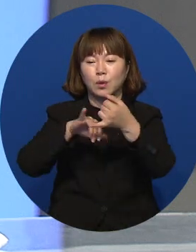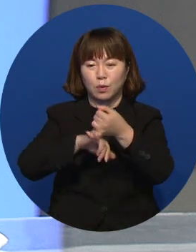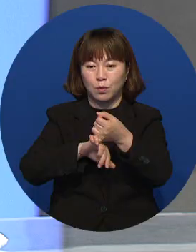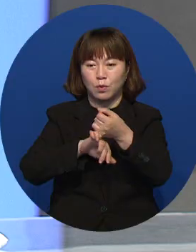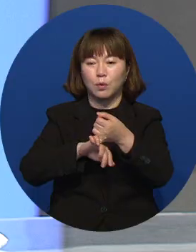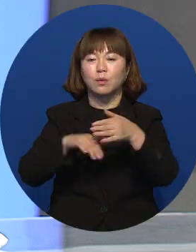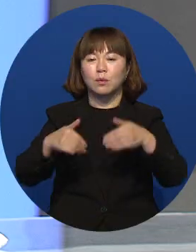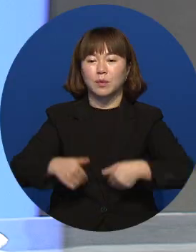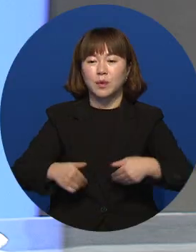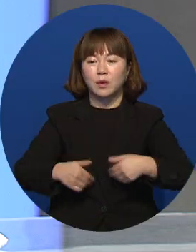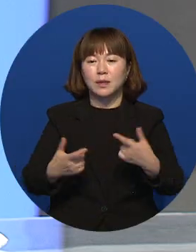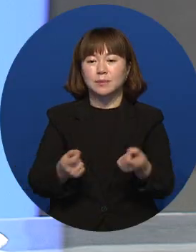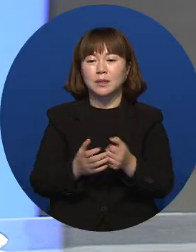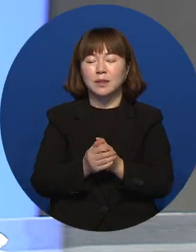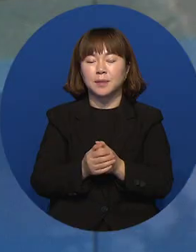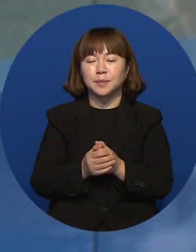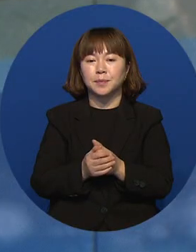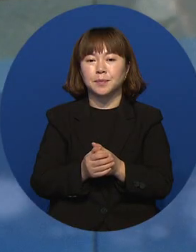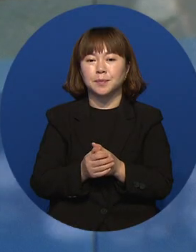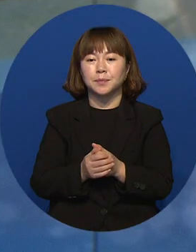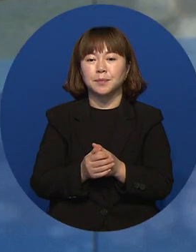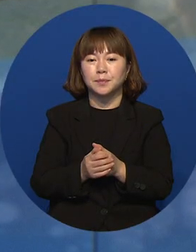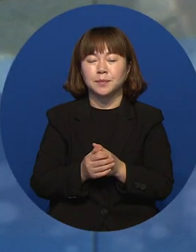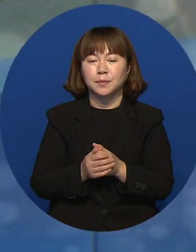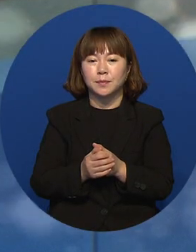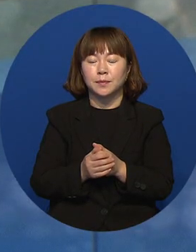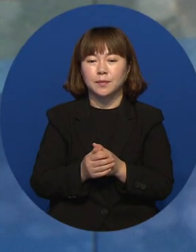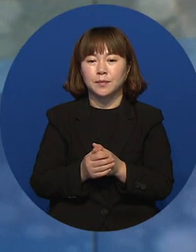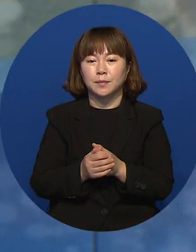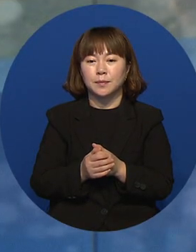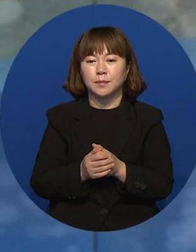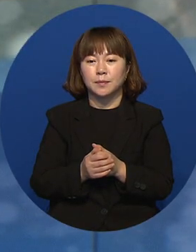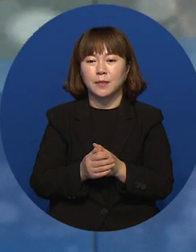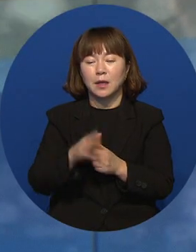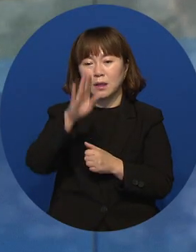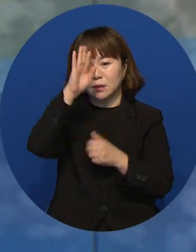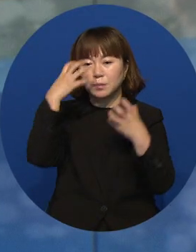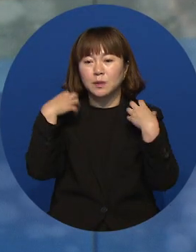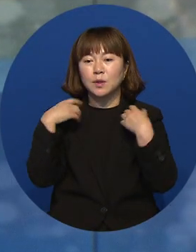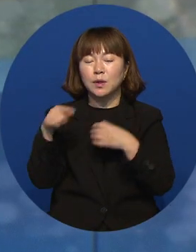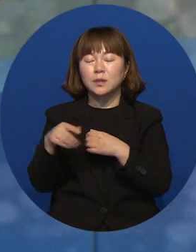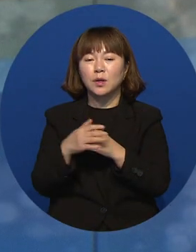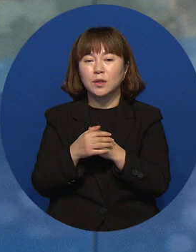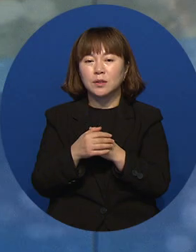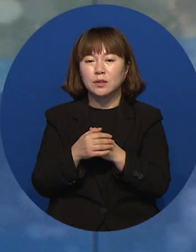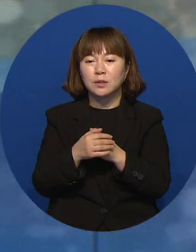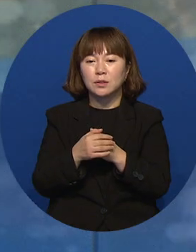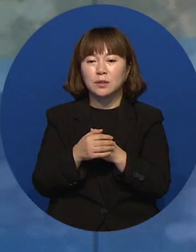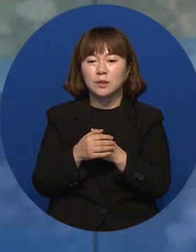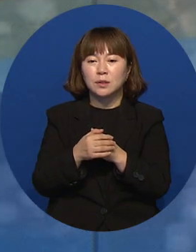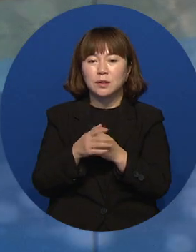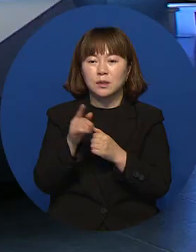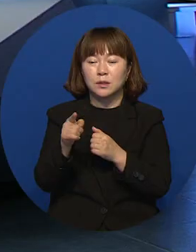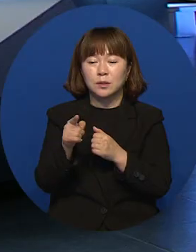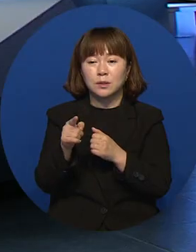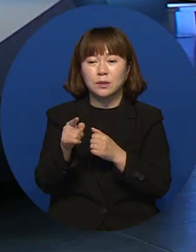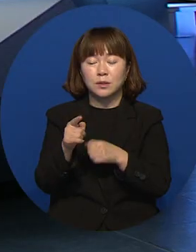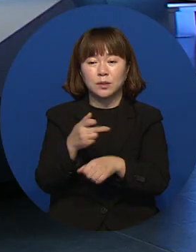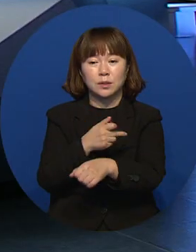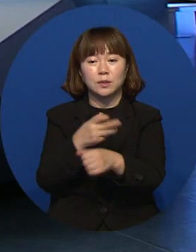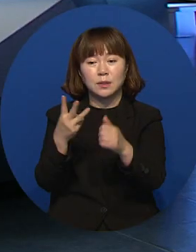같습니다 지금부 건담 그래도 부터 샷을 그 예전 해서 준비를 하고 있는 지금 현재 하고 있구요 먼저 이제